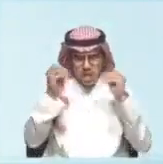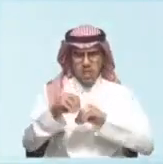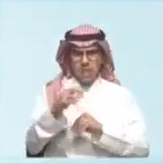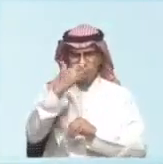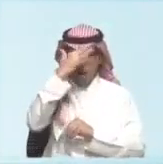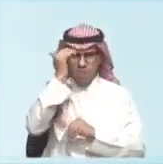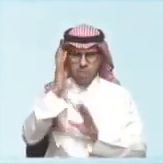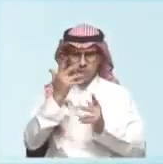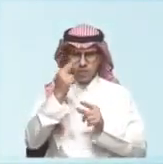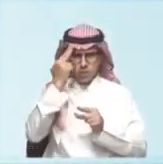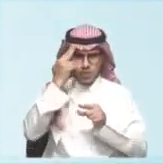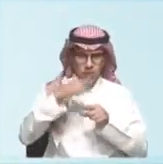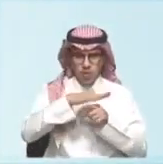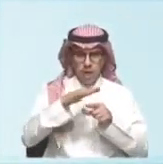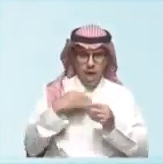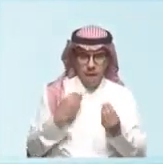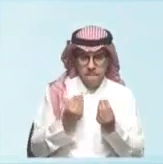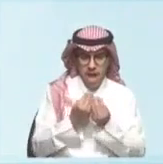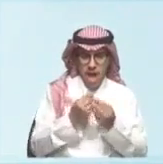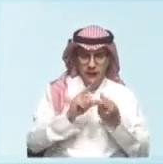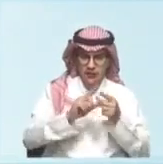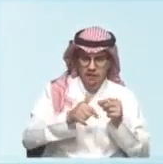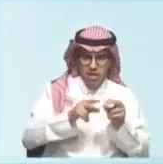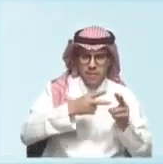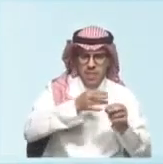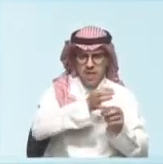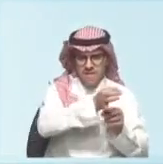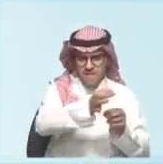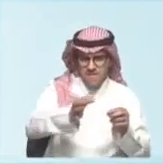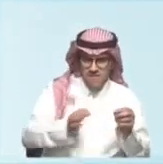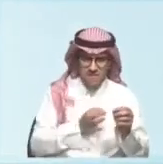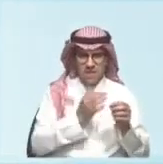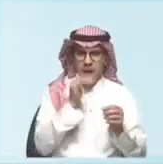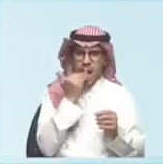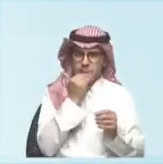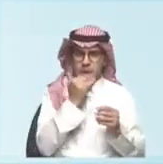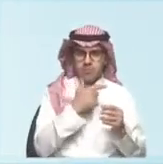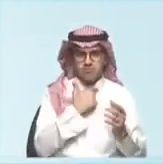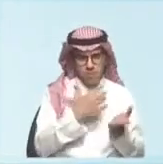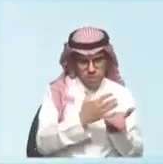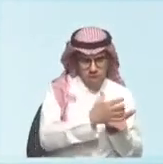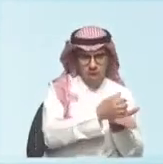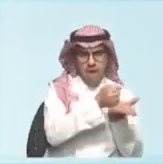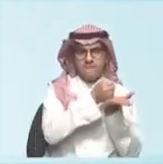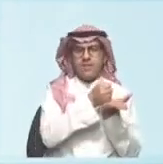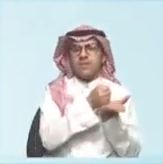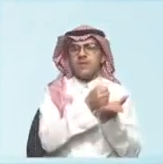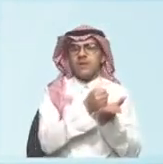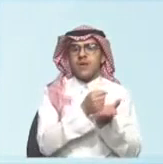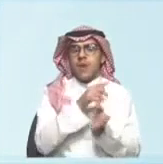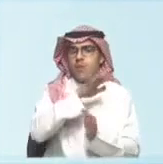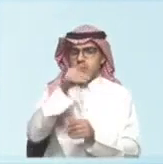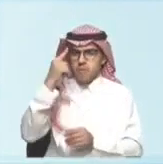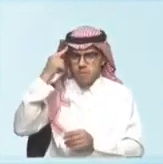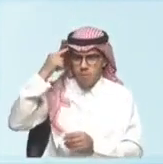والمخاطر التي تحيط بمنطقتنا. أنا أعتقد أن هناك رسالة ردع ونظرية الردع الاستراتيجية معروفة